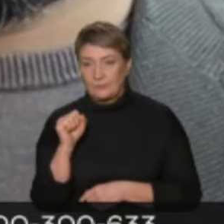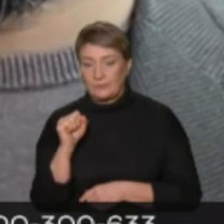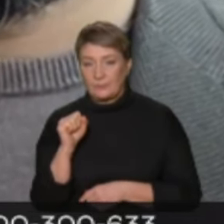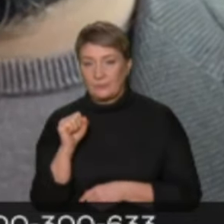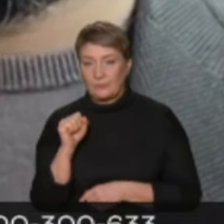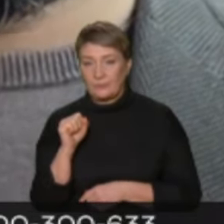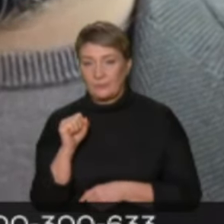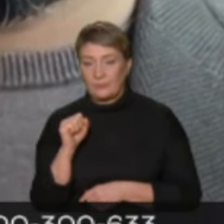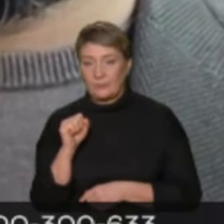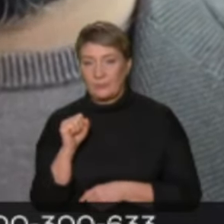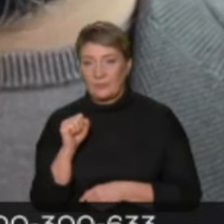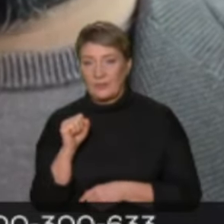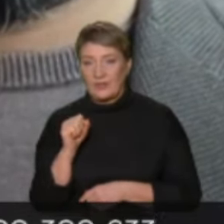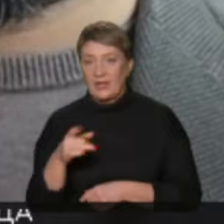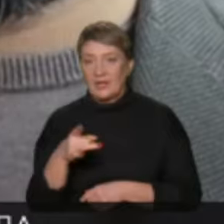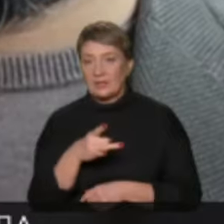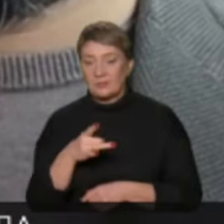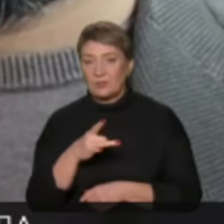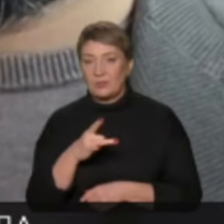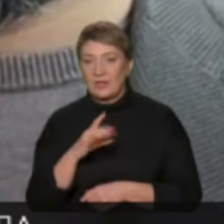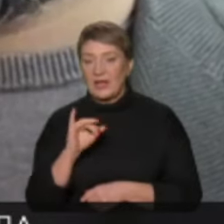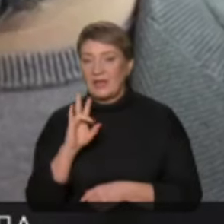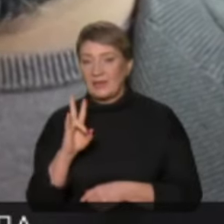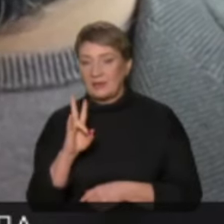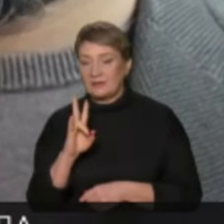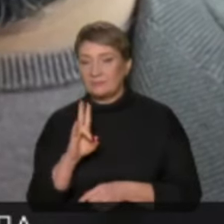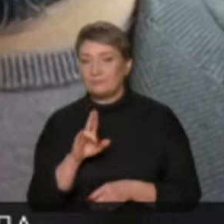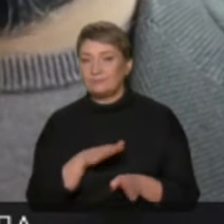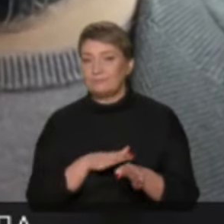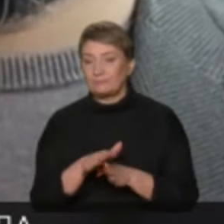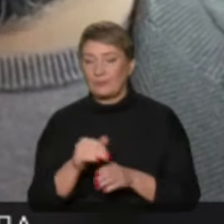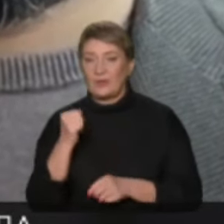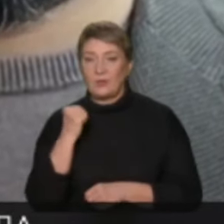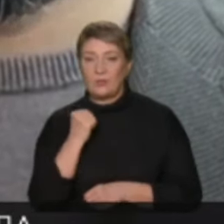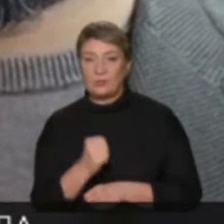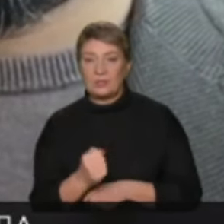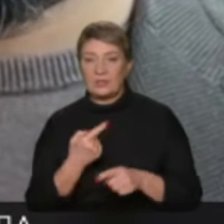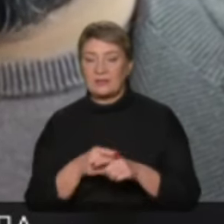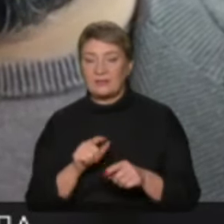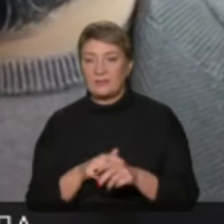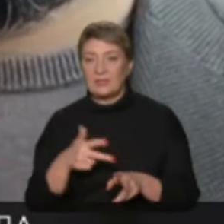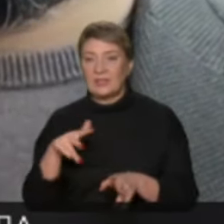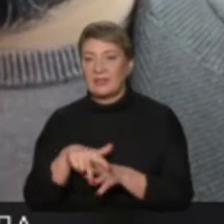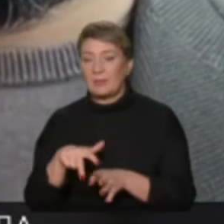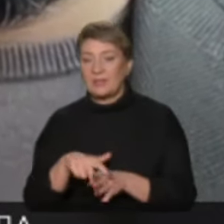Республика Иран нанес ответные удары в ответ именно на этих нападений Израиля.